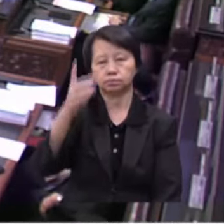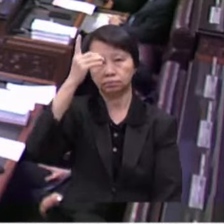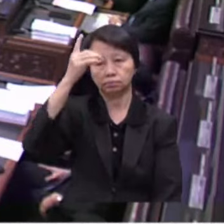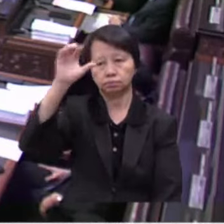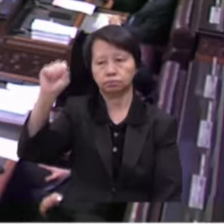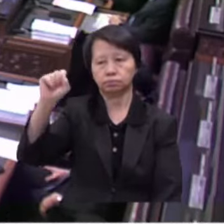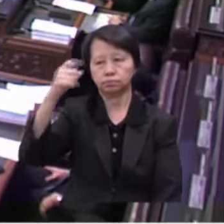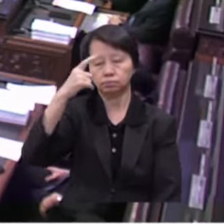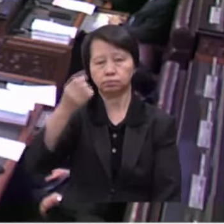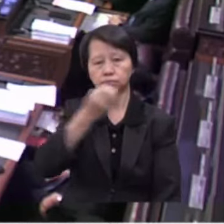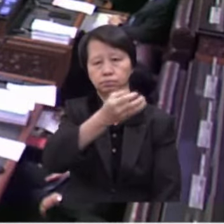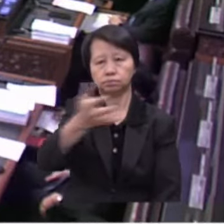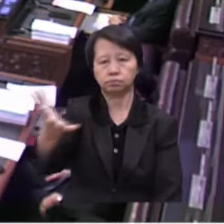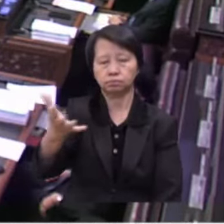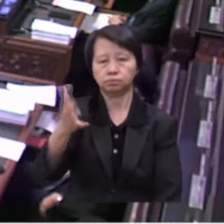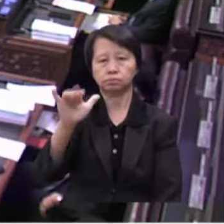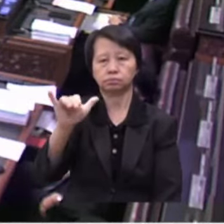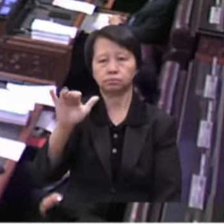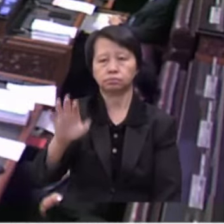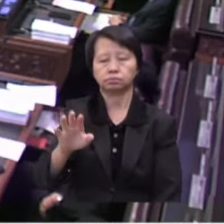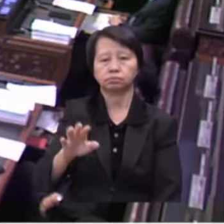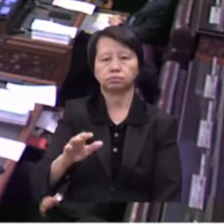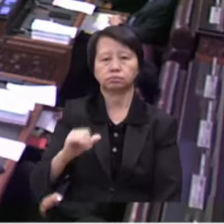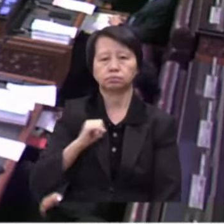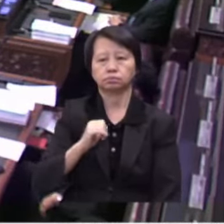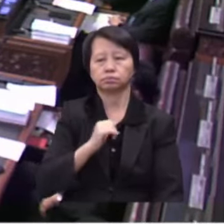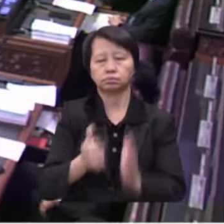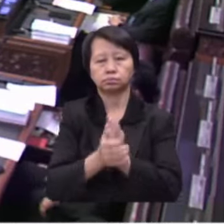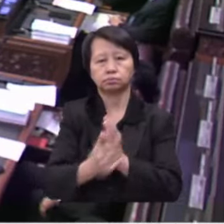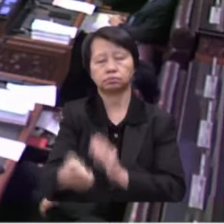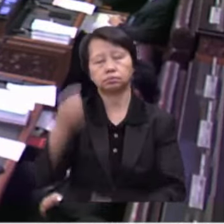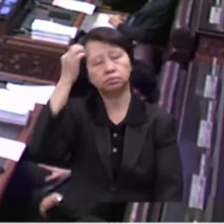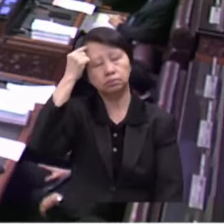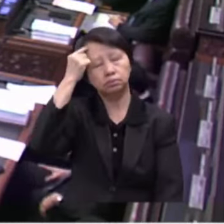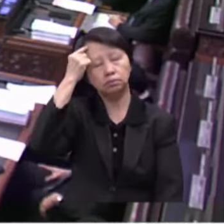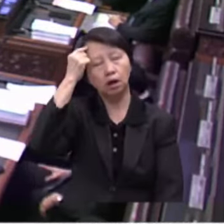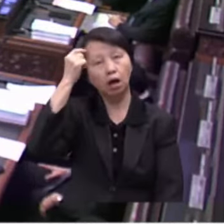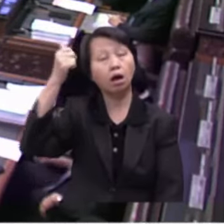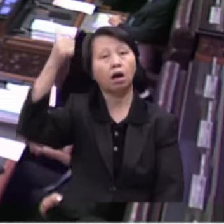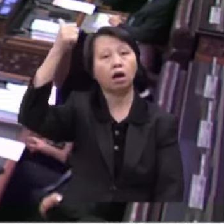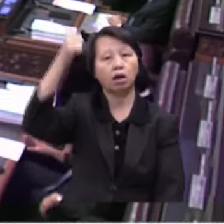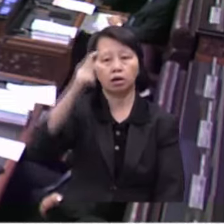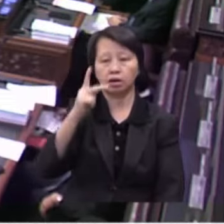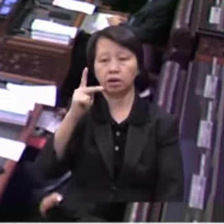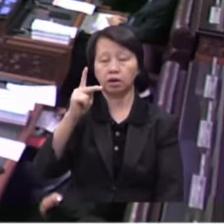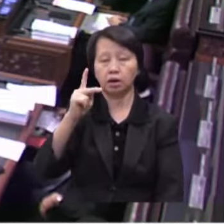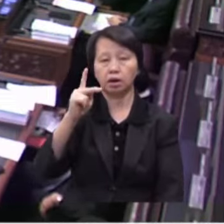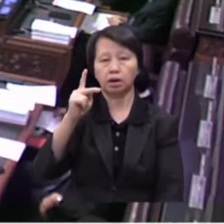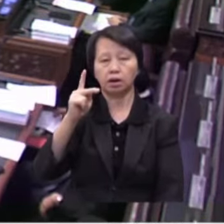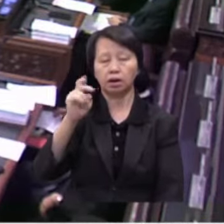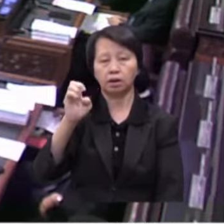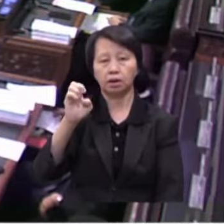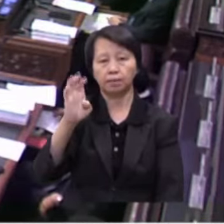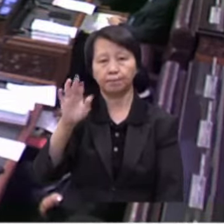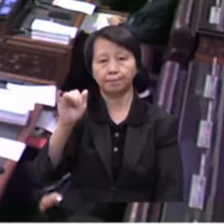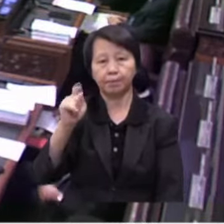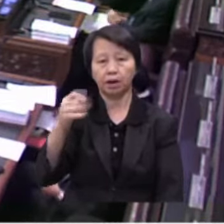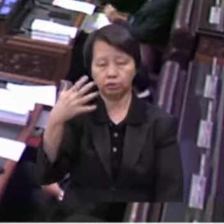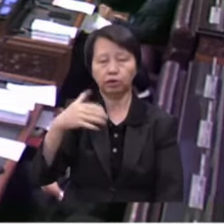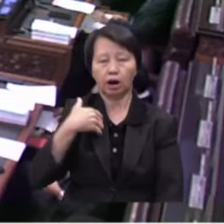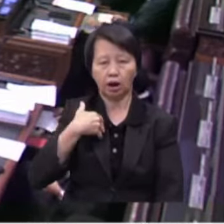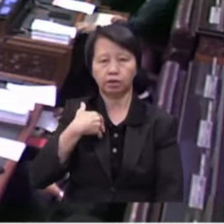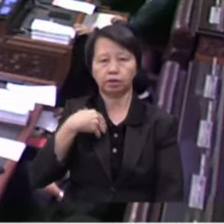untuk Monumen ahli yang berhumamat Alimun kemahiran berpikir Aras tinggi kebab telah lama wujud dalam kurikulum